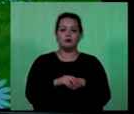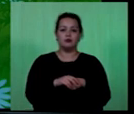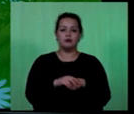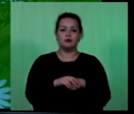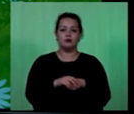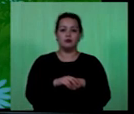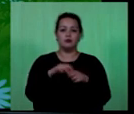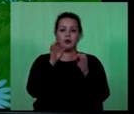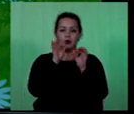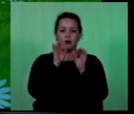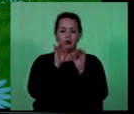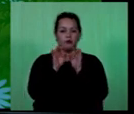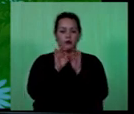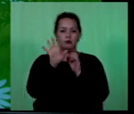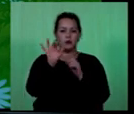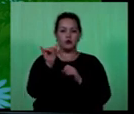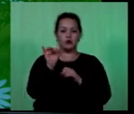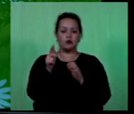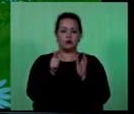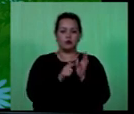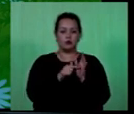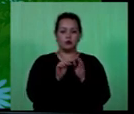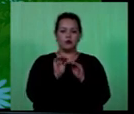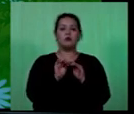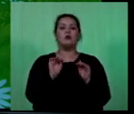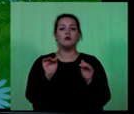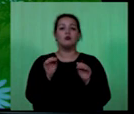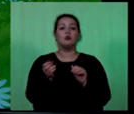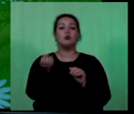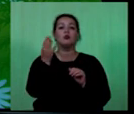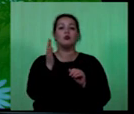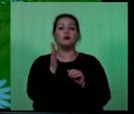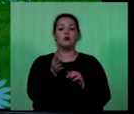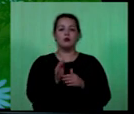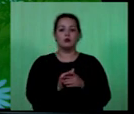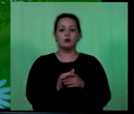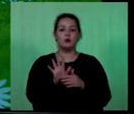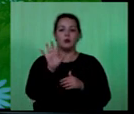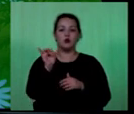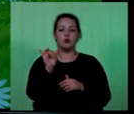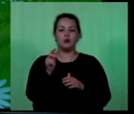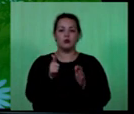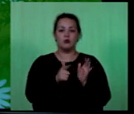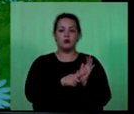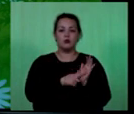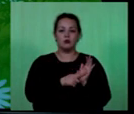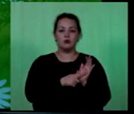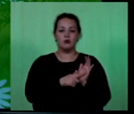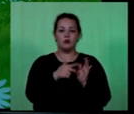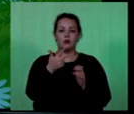5-ю 7 5 7 ребята совершенно верно пятились и